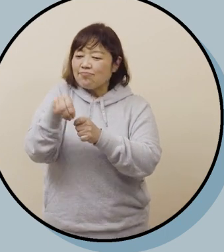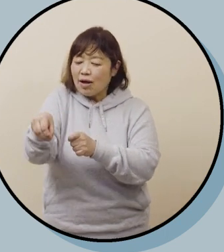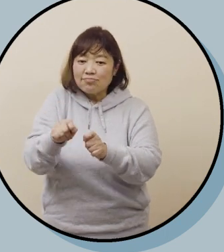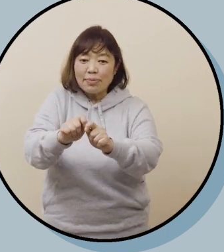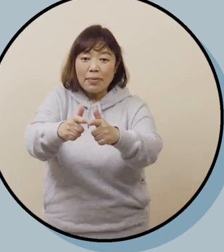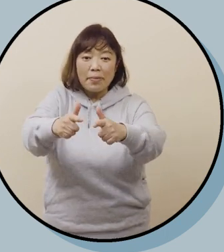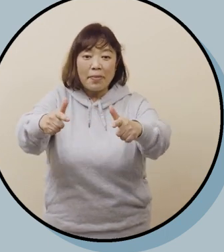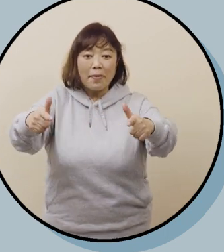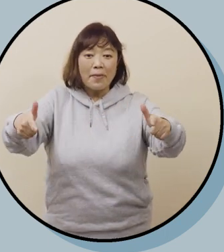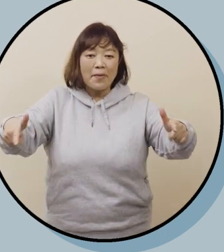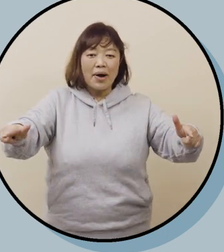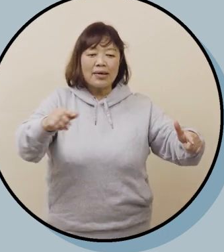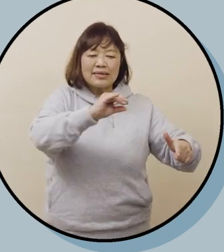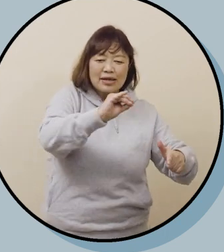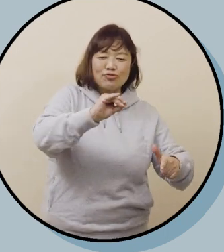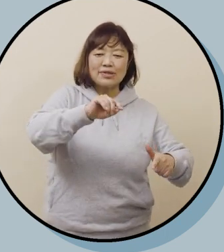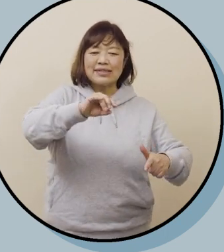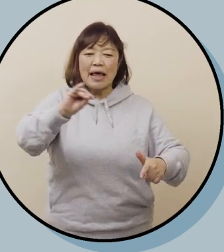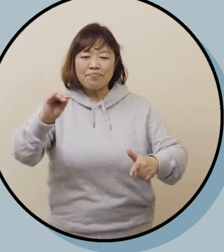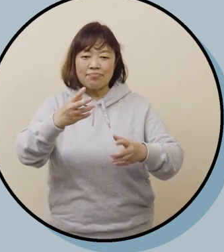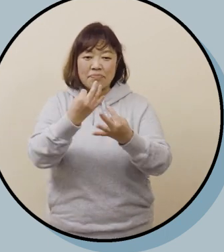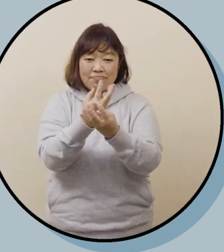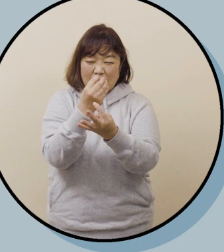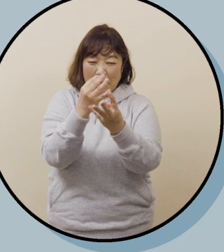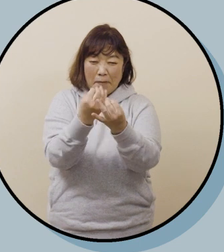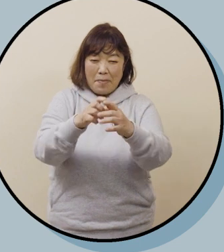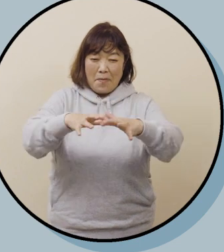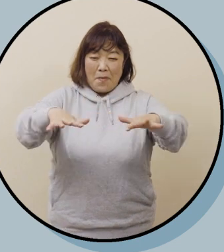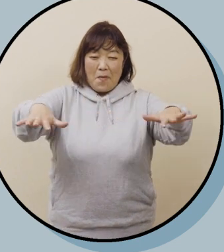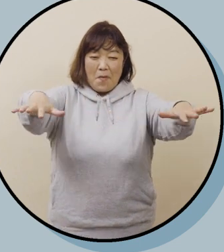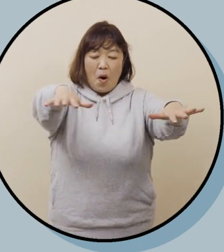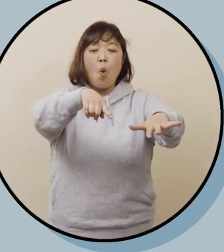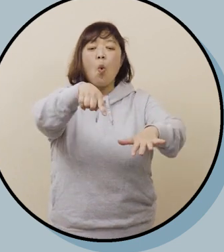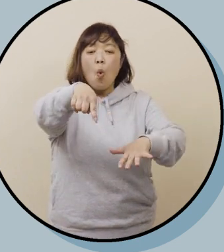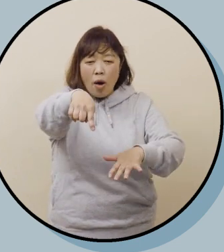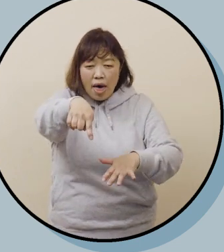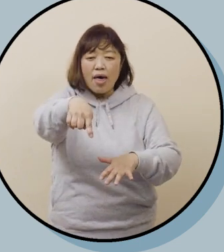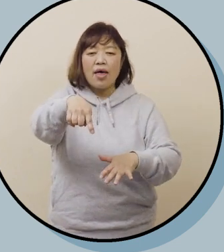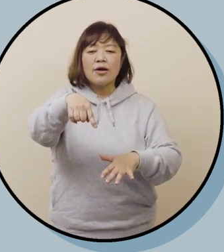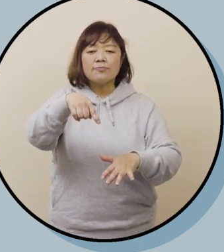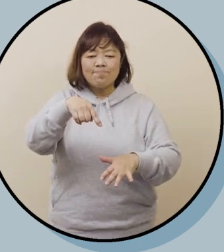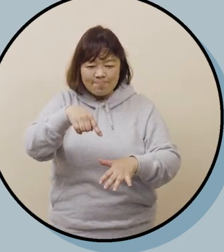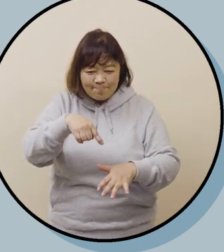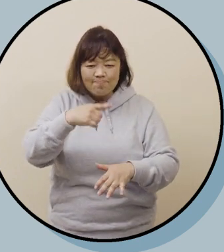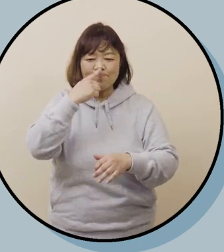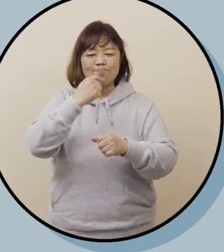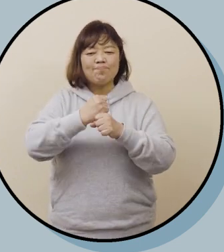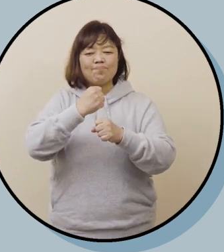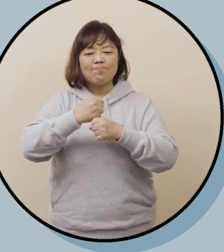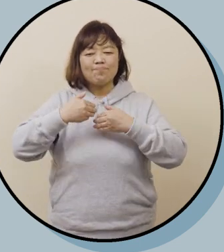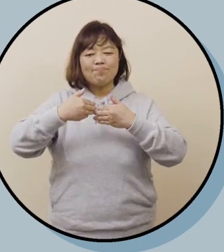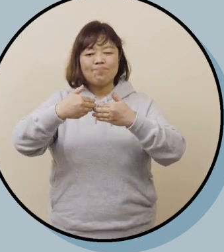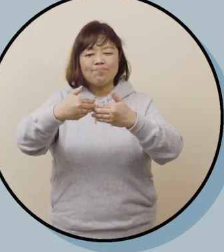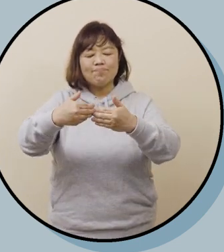て100になってそうですねペンになってオールになるかもしれないみたいなことをこれかもあれかもって作って